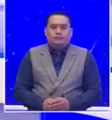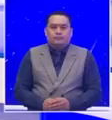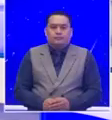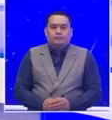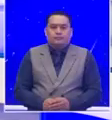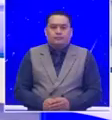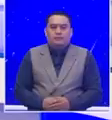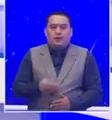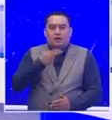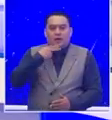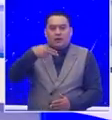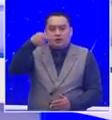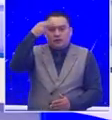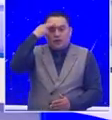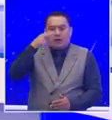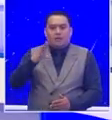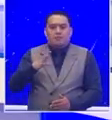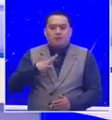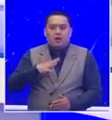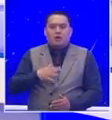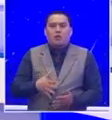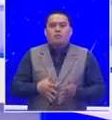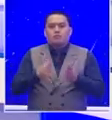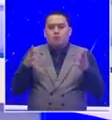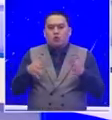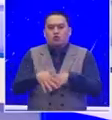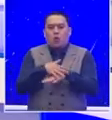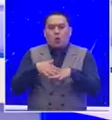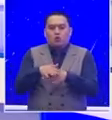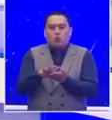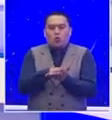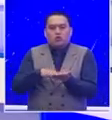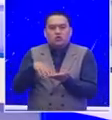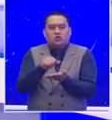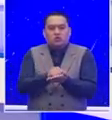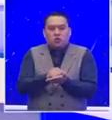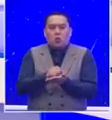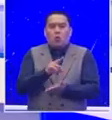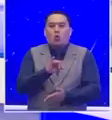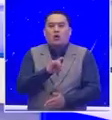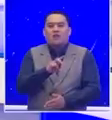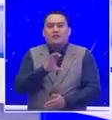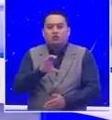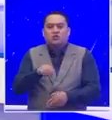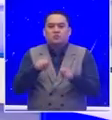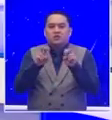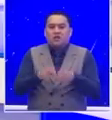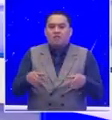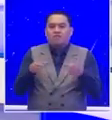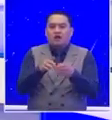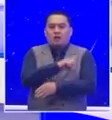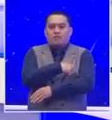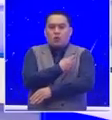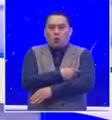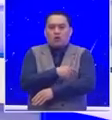В Бергамо, в регионе Ломбардия, одном из наиболее пострадавших от пандемии коронавируса итальянских городов, специальная бригада врачей